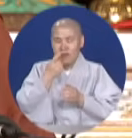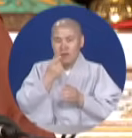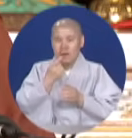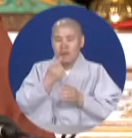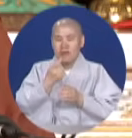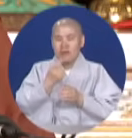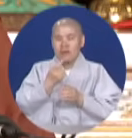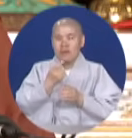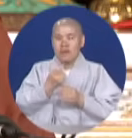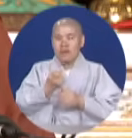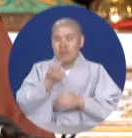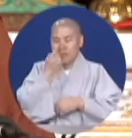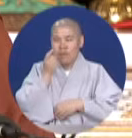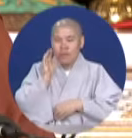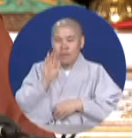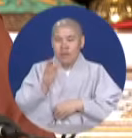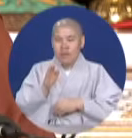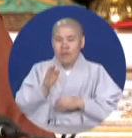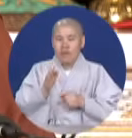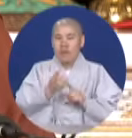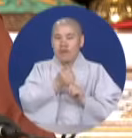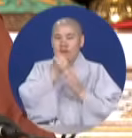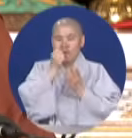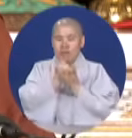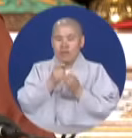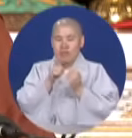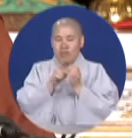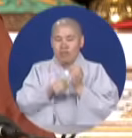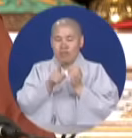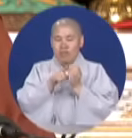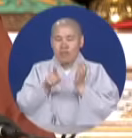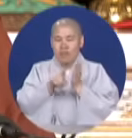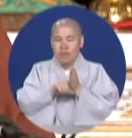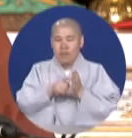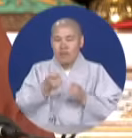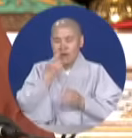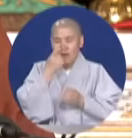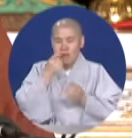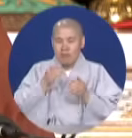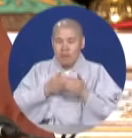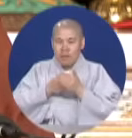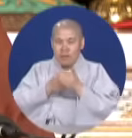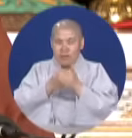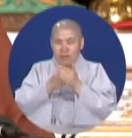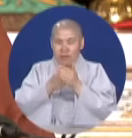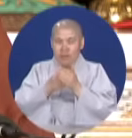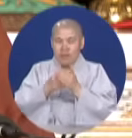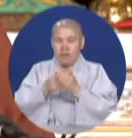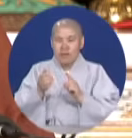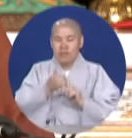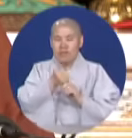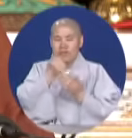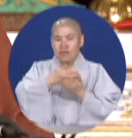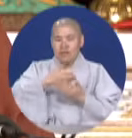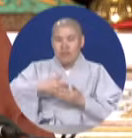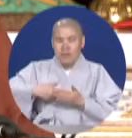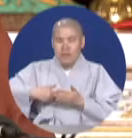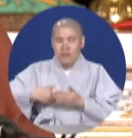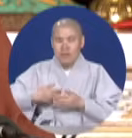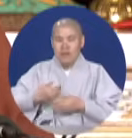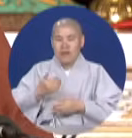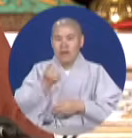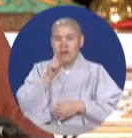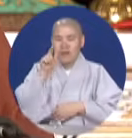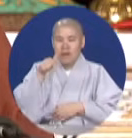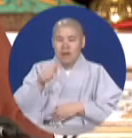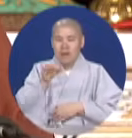불학불교학으로 정진하는 이런 불자야말로 그게 학업과 도업을